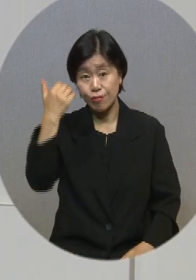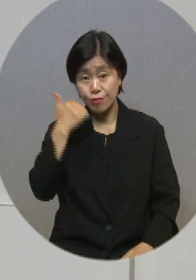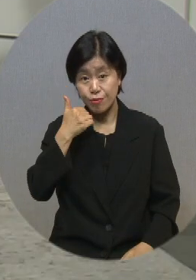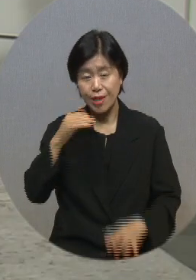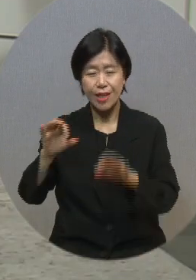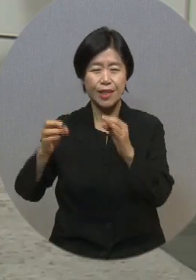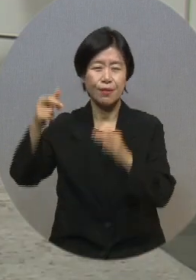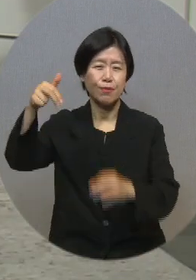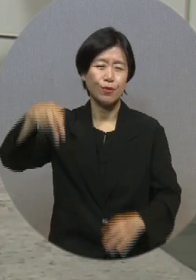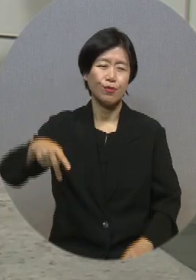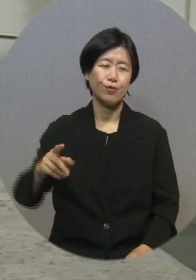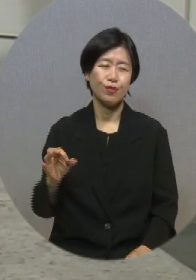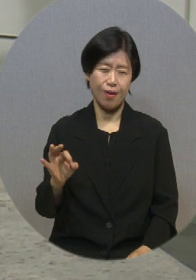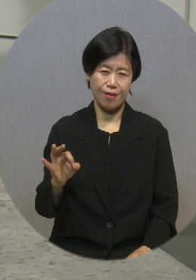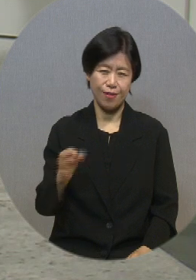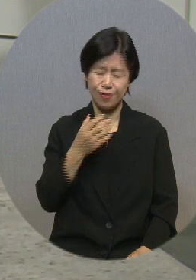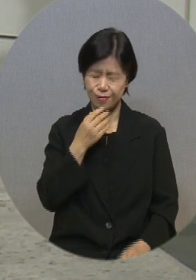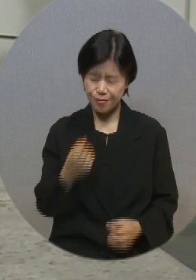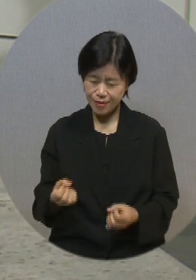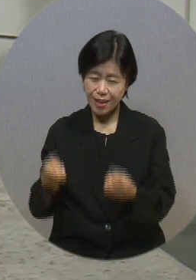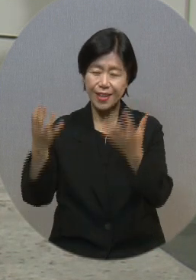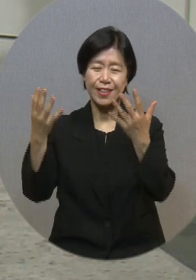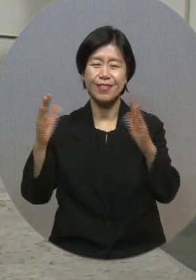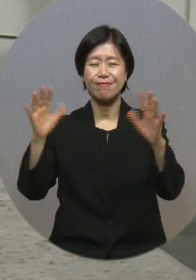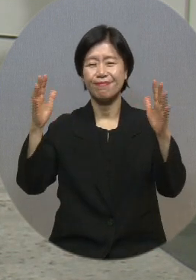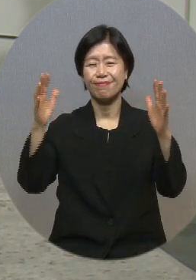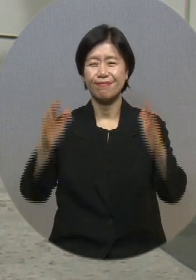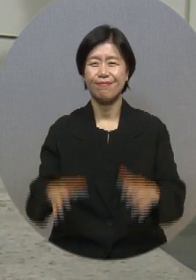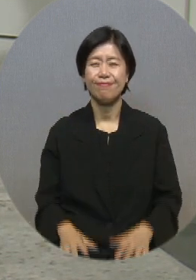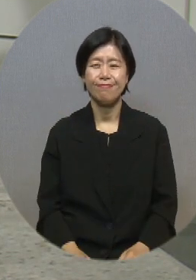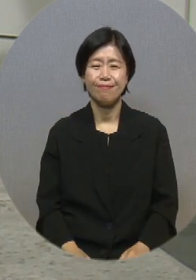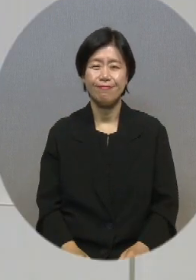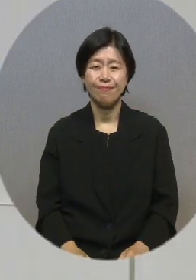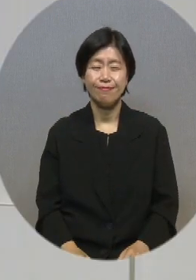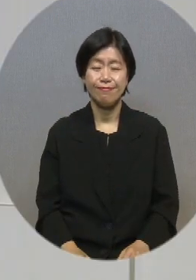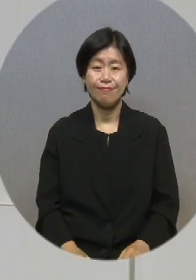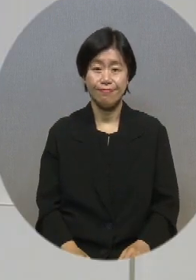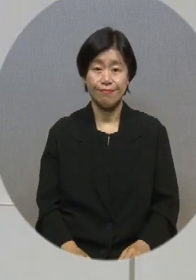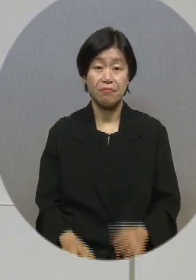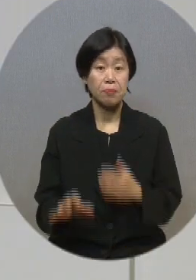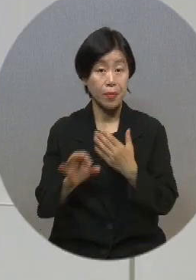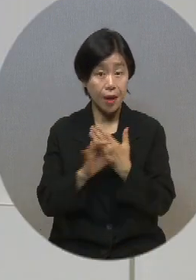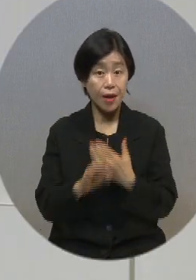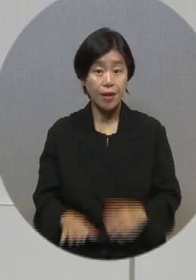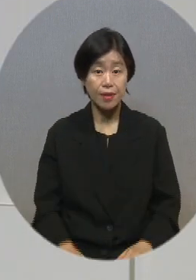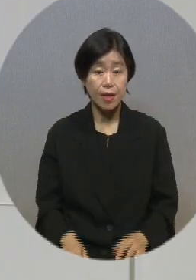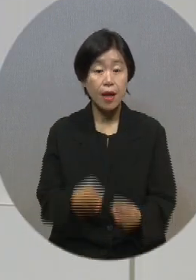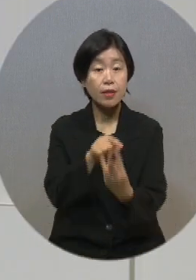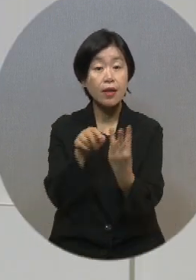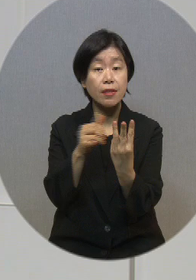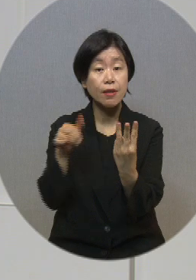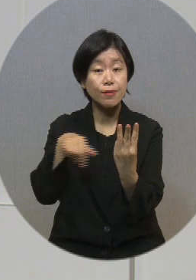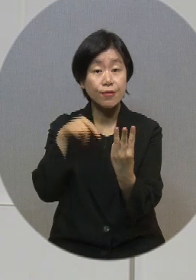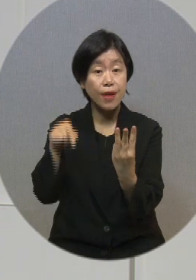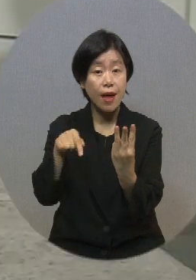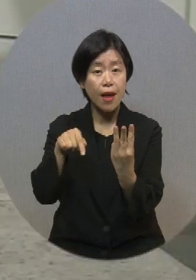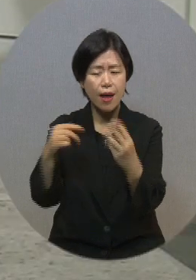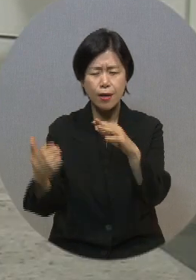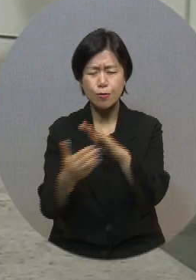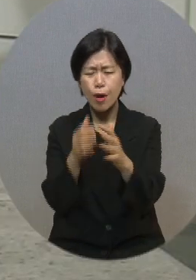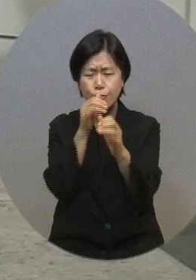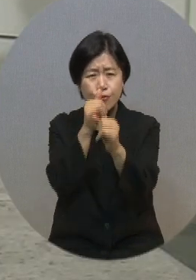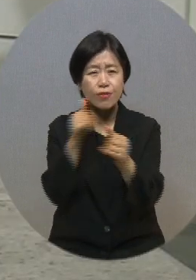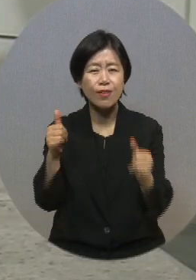우와, 김규성님 정말 축하드립니다. 축하합니다. 네, 자 그렇다면 이 세 분 중에 최우수상.